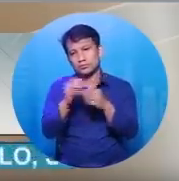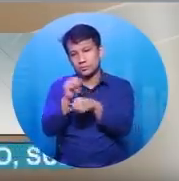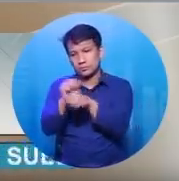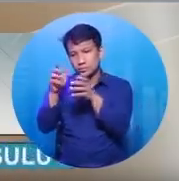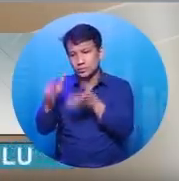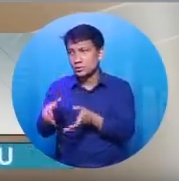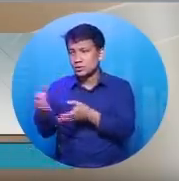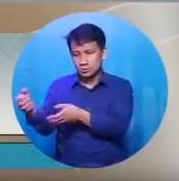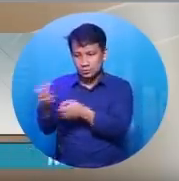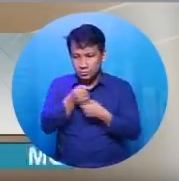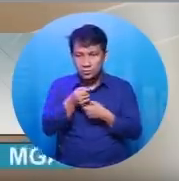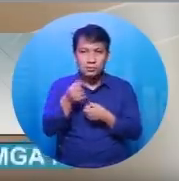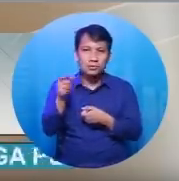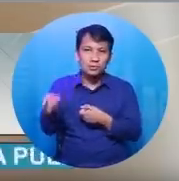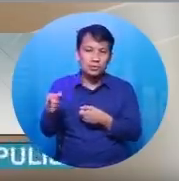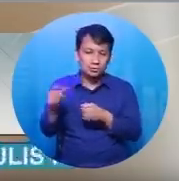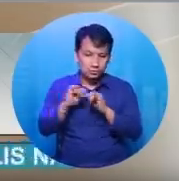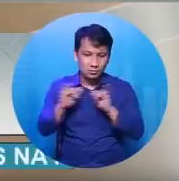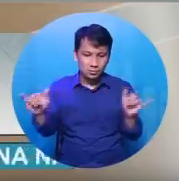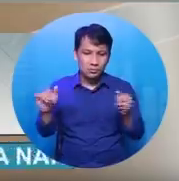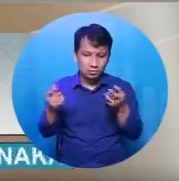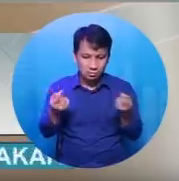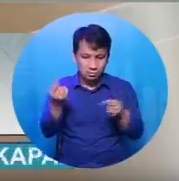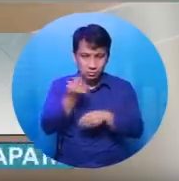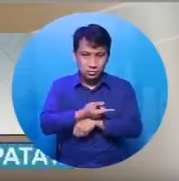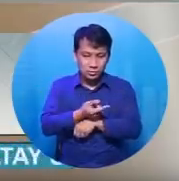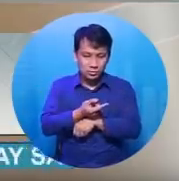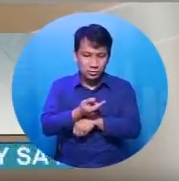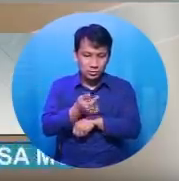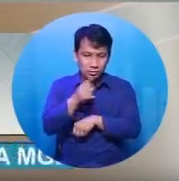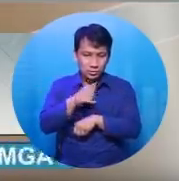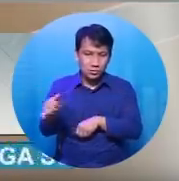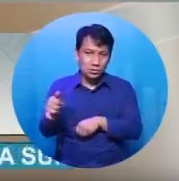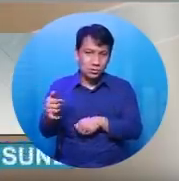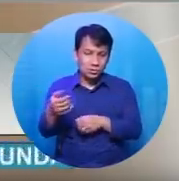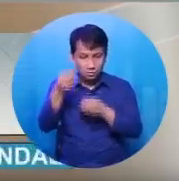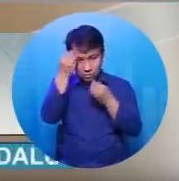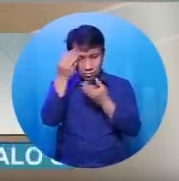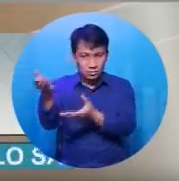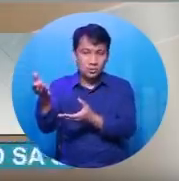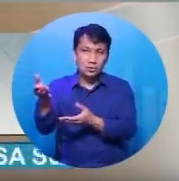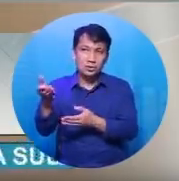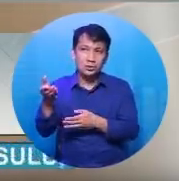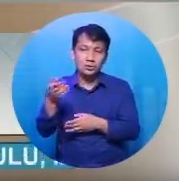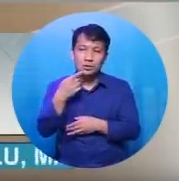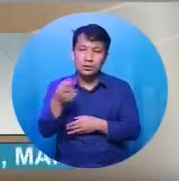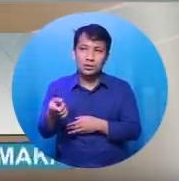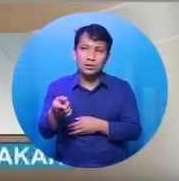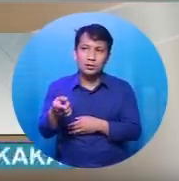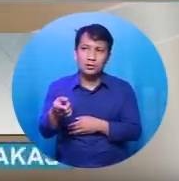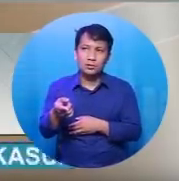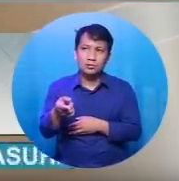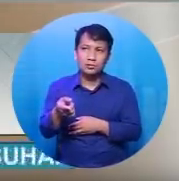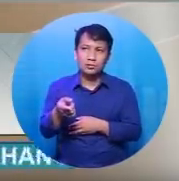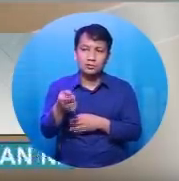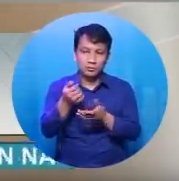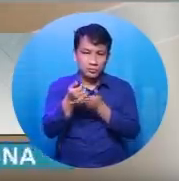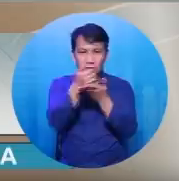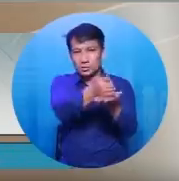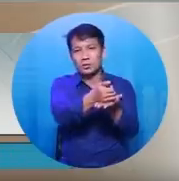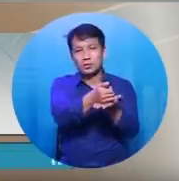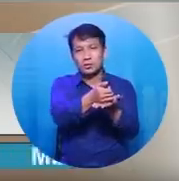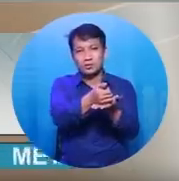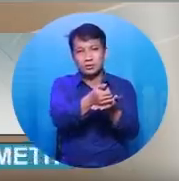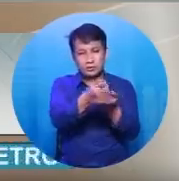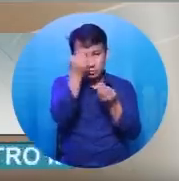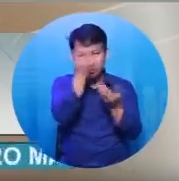Okay. So, pero yung araw din po yan, sir, tumawa, in-inform po namin si FRA namin kung totoo nga po na nasa kulungan